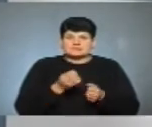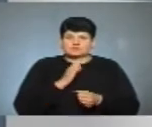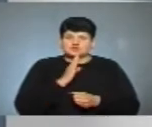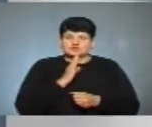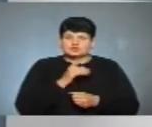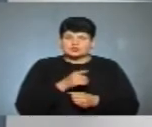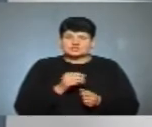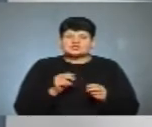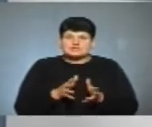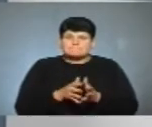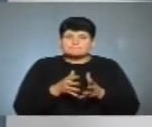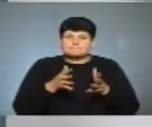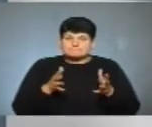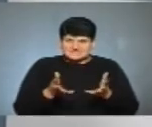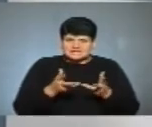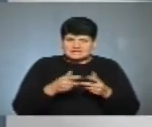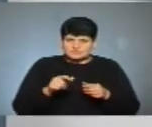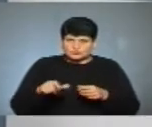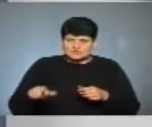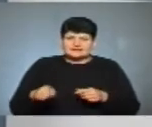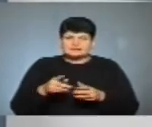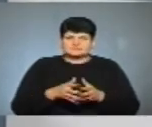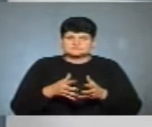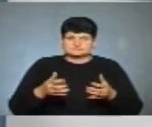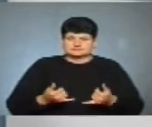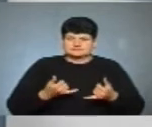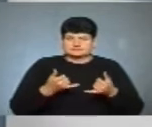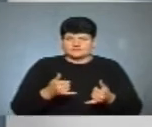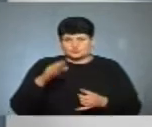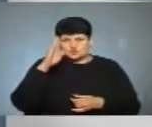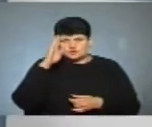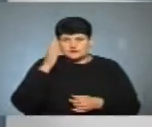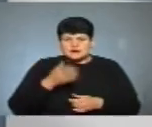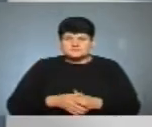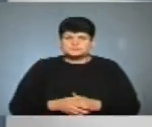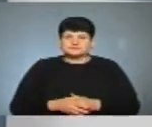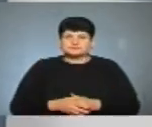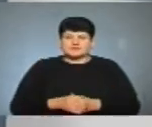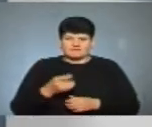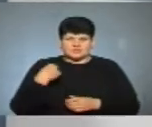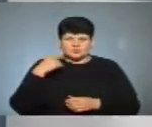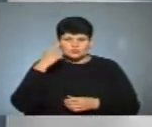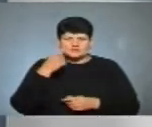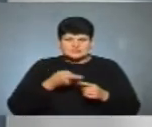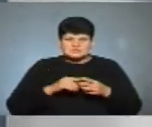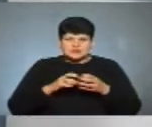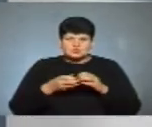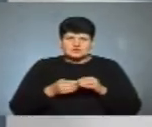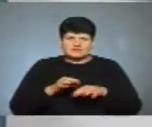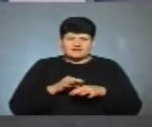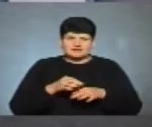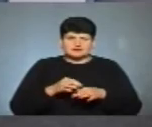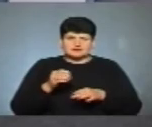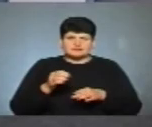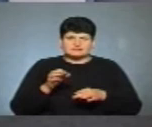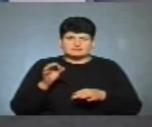Чим більший кількісно, тим перевагу надає чоловікам саме. Але ви думаєте, це результат уведення гендерної